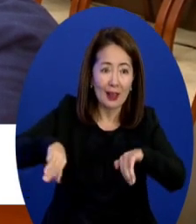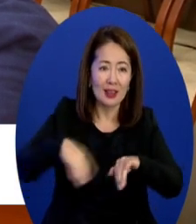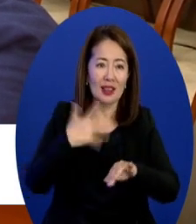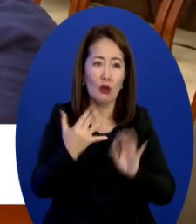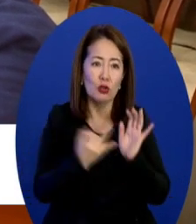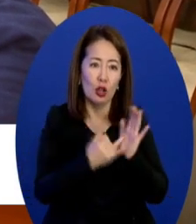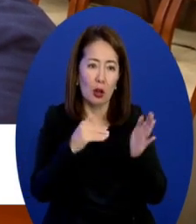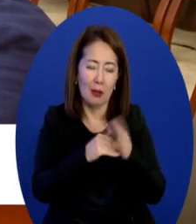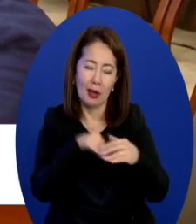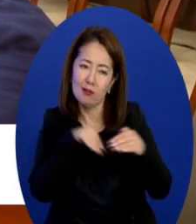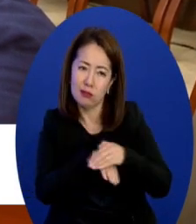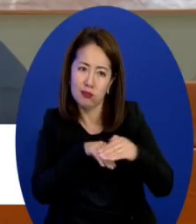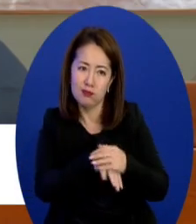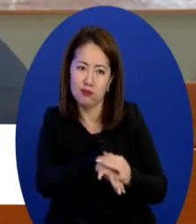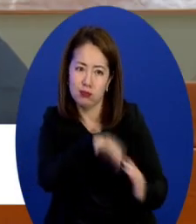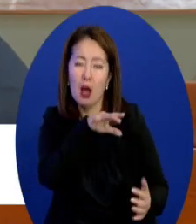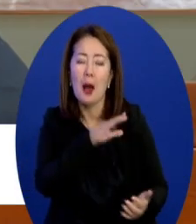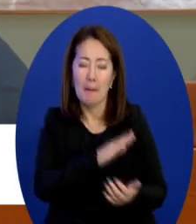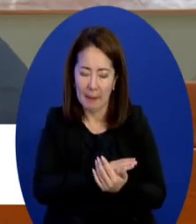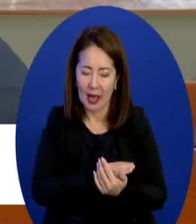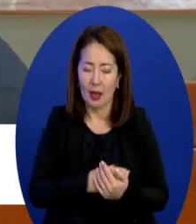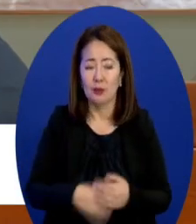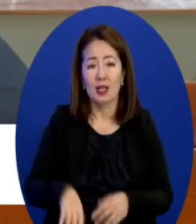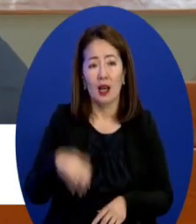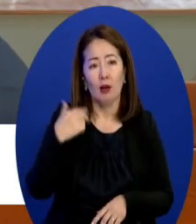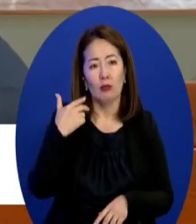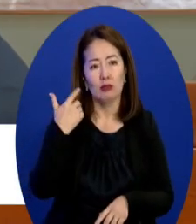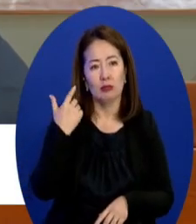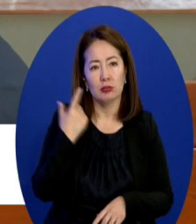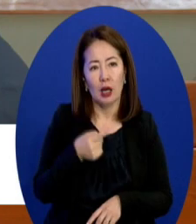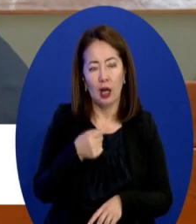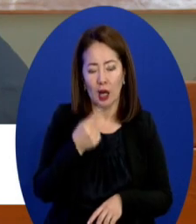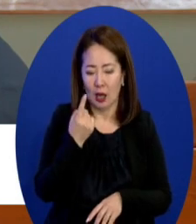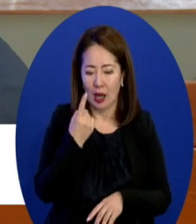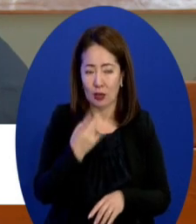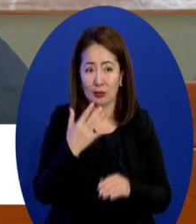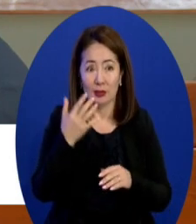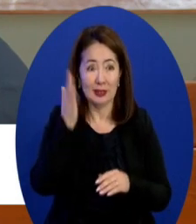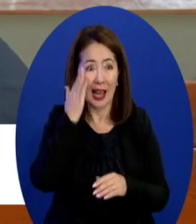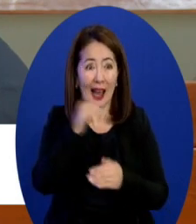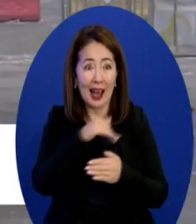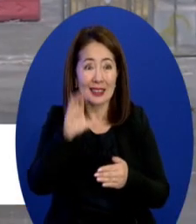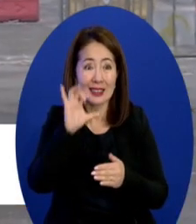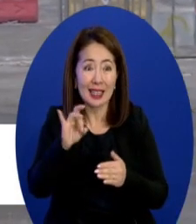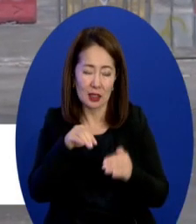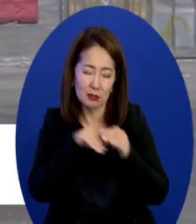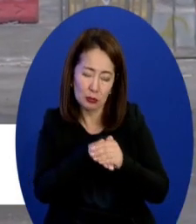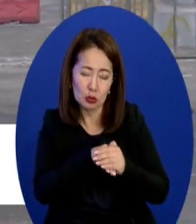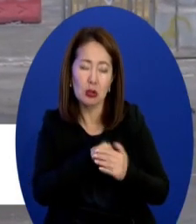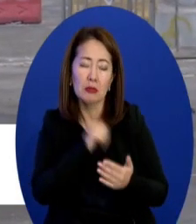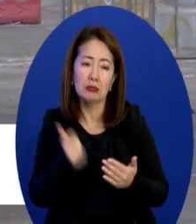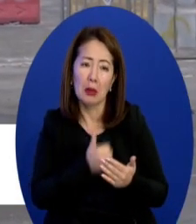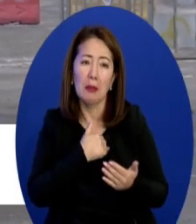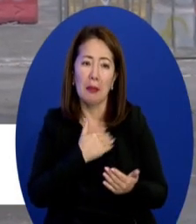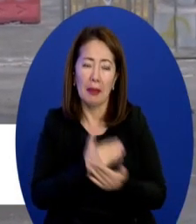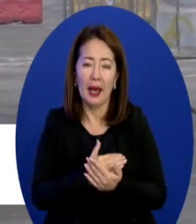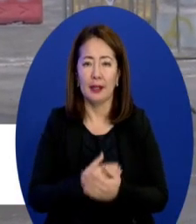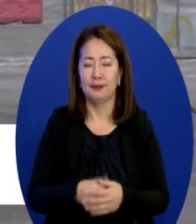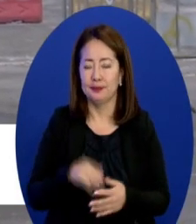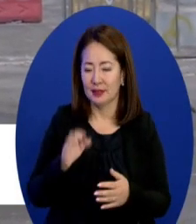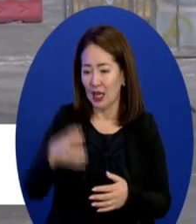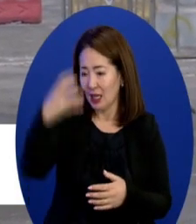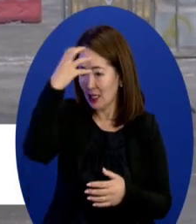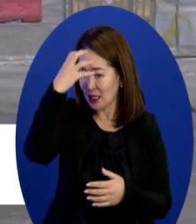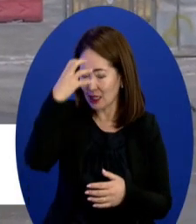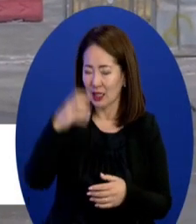байна. Хагас сарын хэрэгцээтэй дүүтгэж хэмжээний одоо сайжруулсан түлшний бэлэн нөөц байгаа. Засгийн газар болон